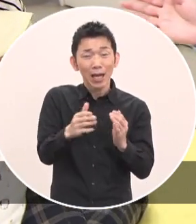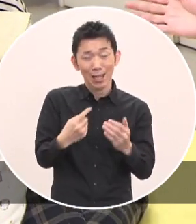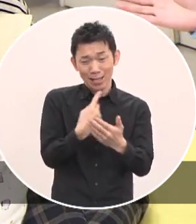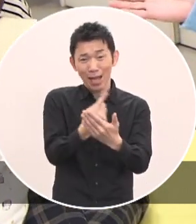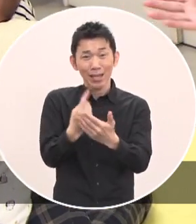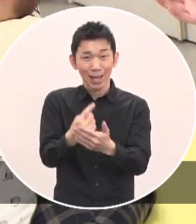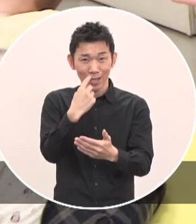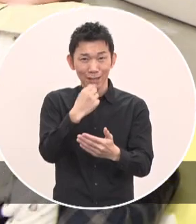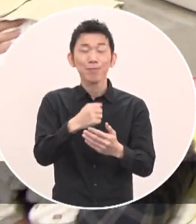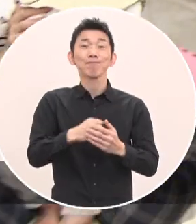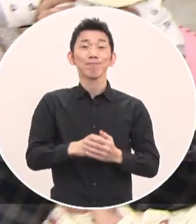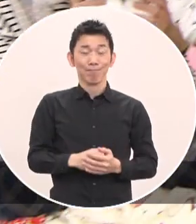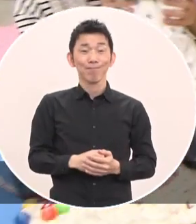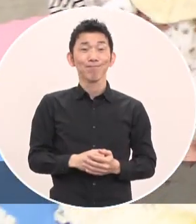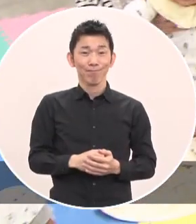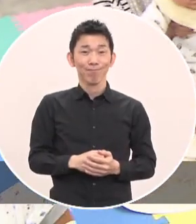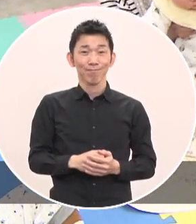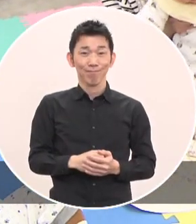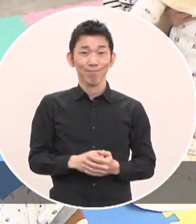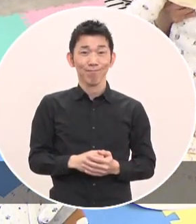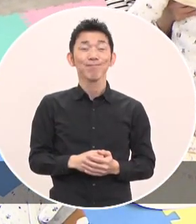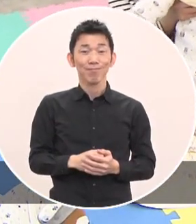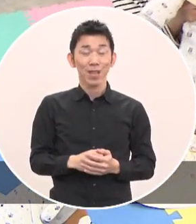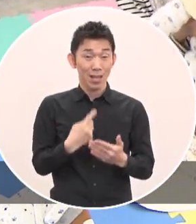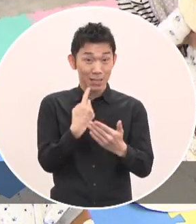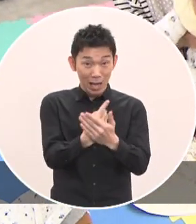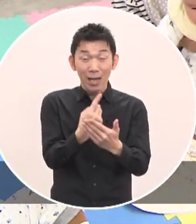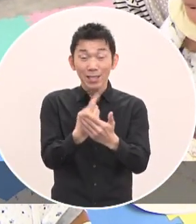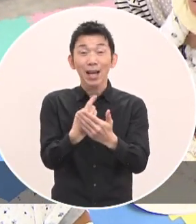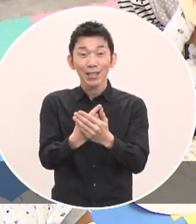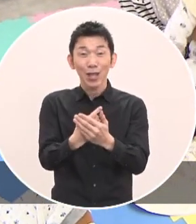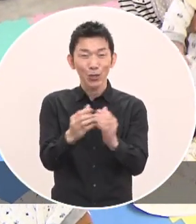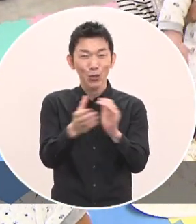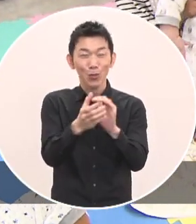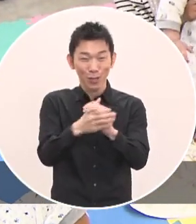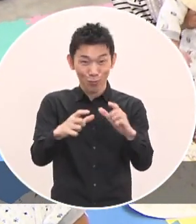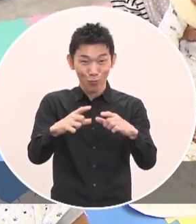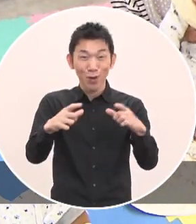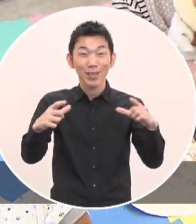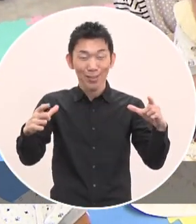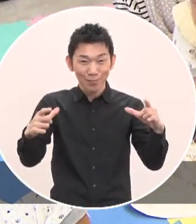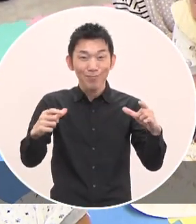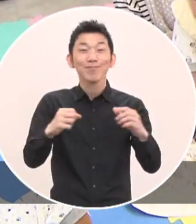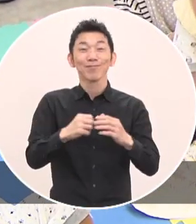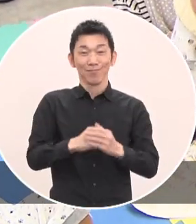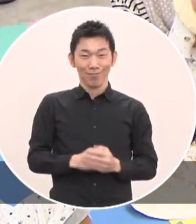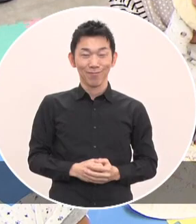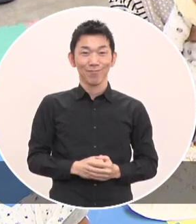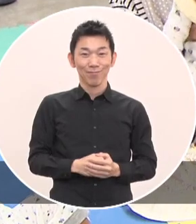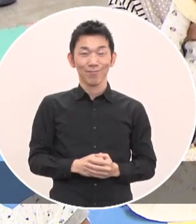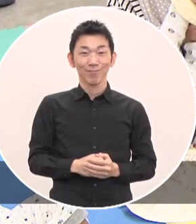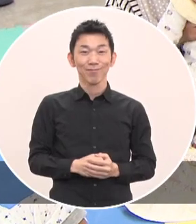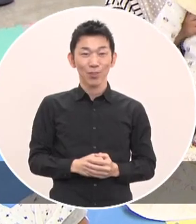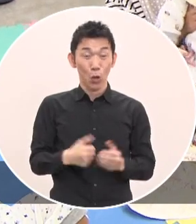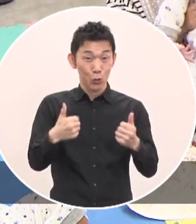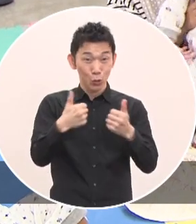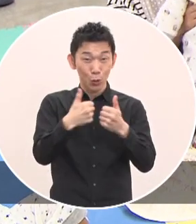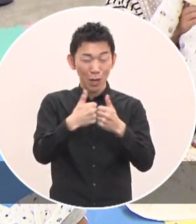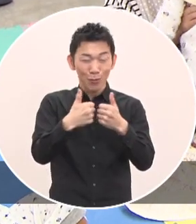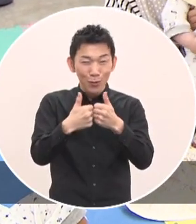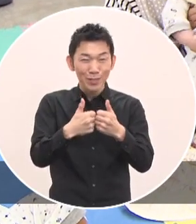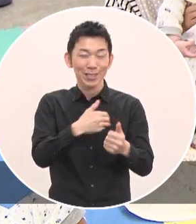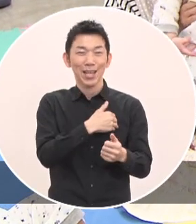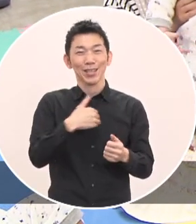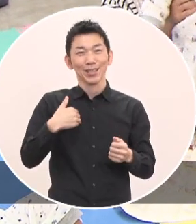からの一ヶ月の時からとか前から結構親愛が食えるんですって聞きたい事チームを